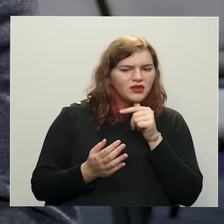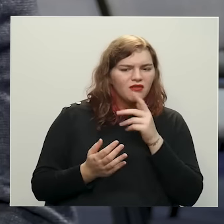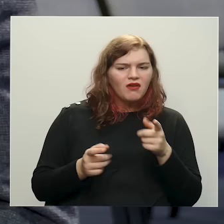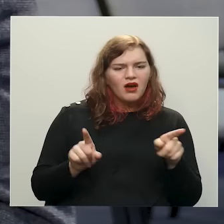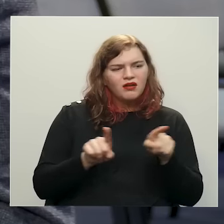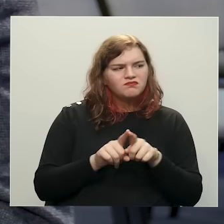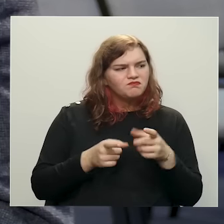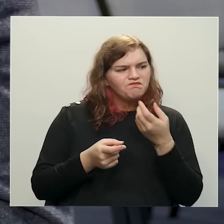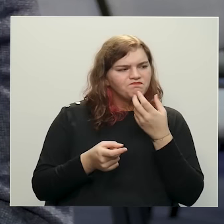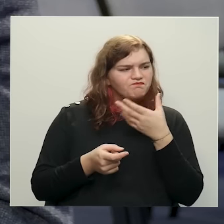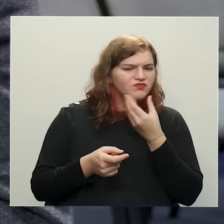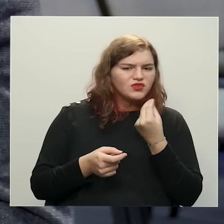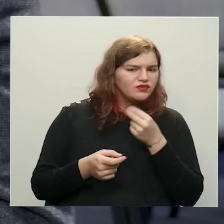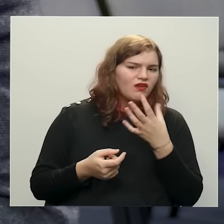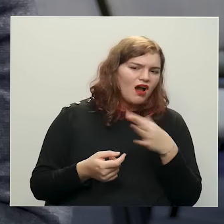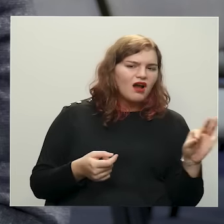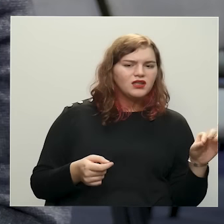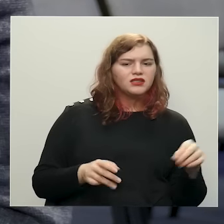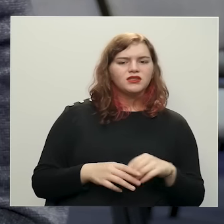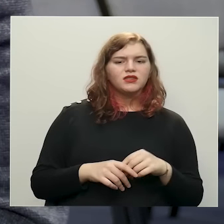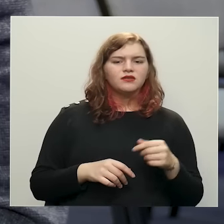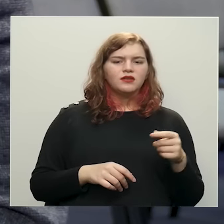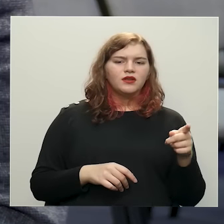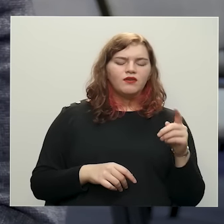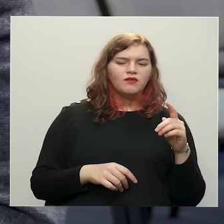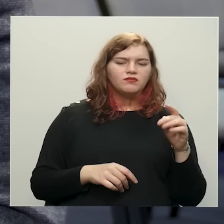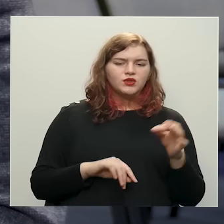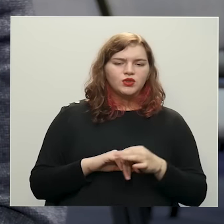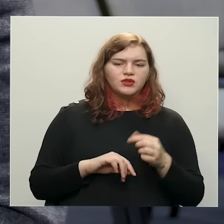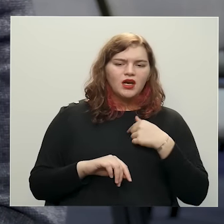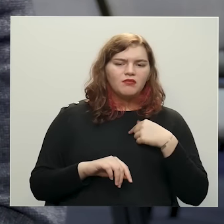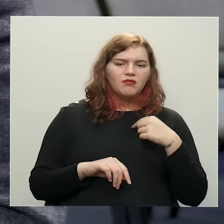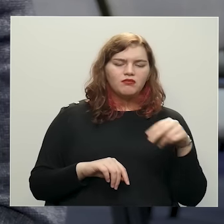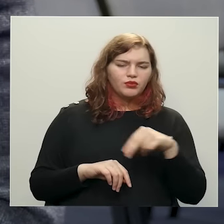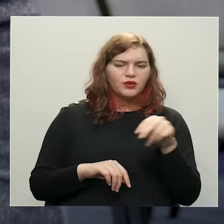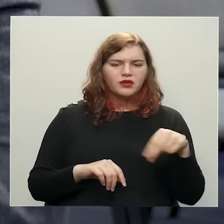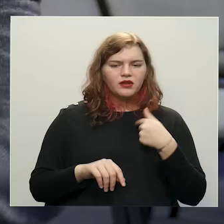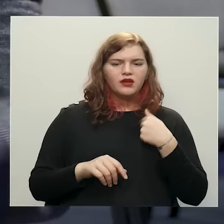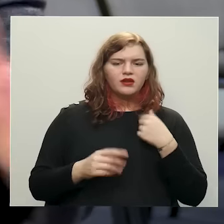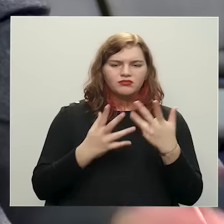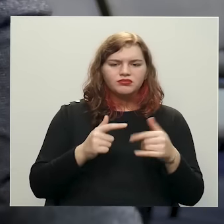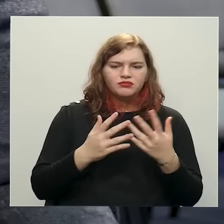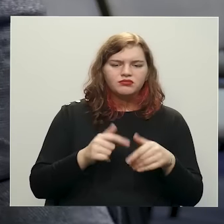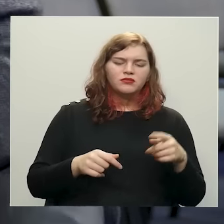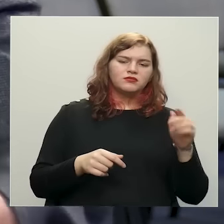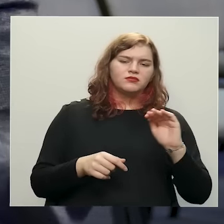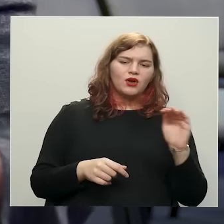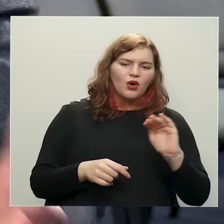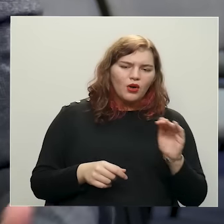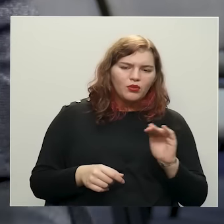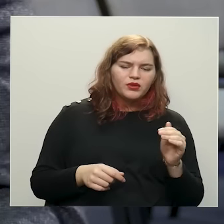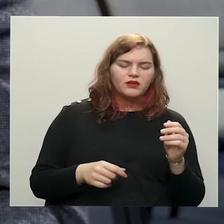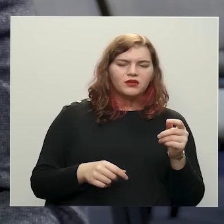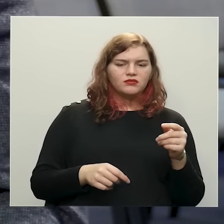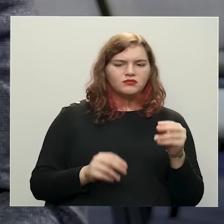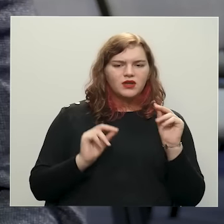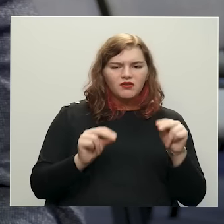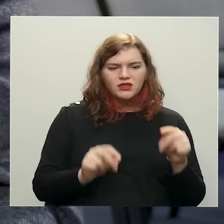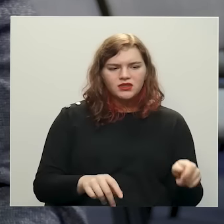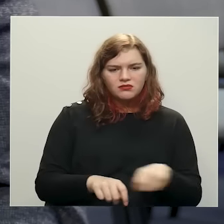altă formă. Florina la bucătărie și eu administrator iarăși cu copii, cu ei, am învățat